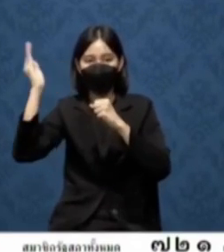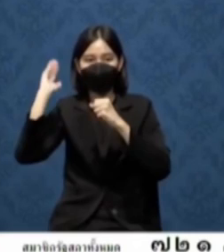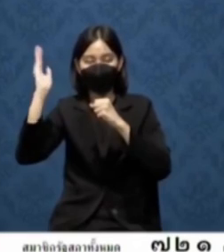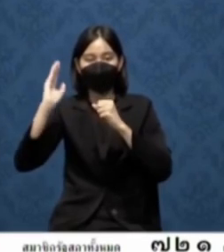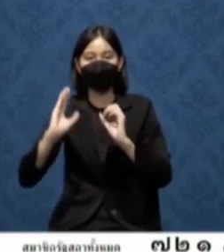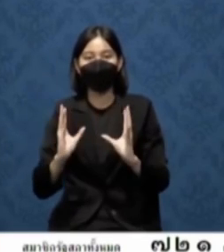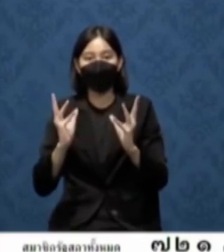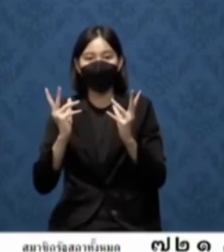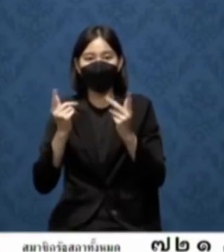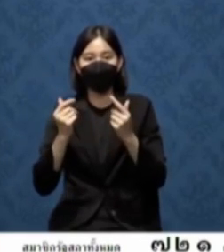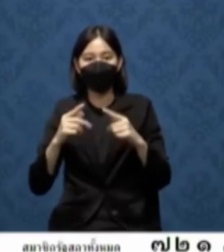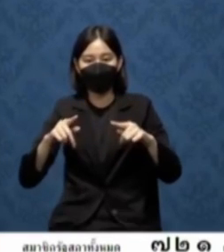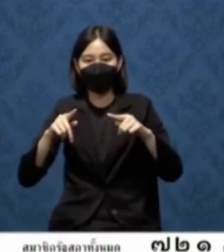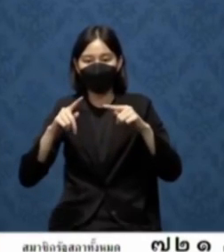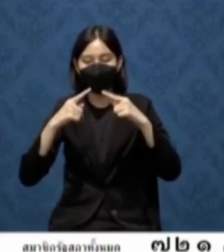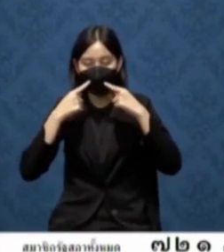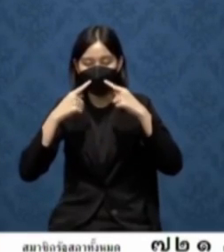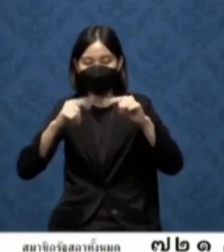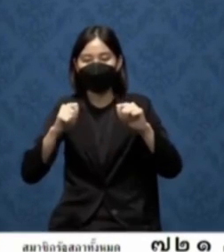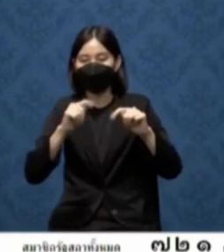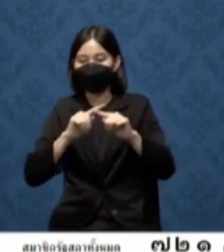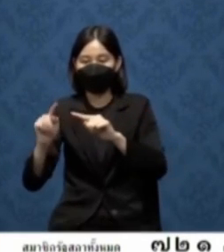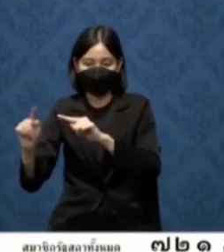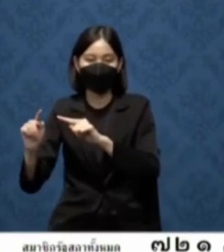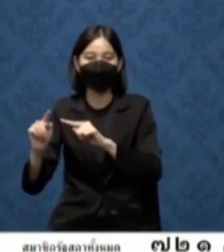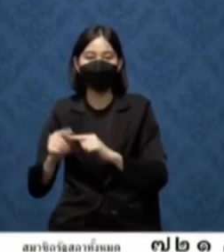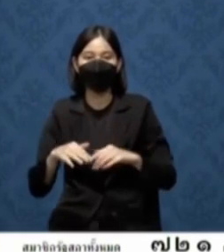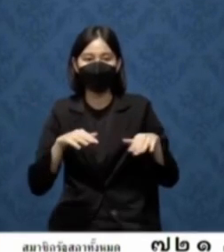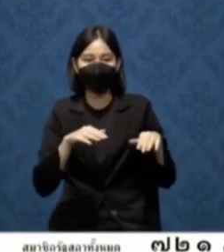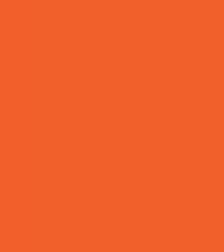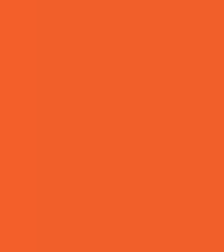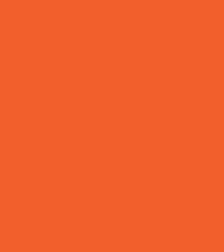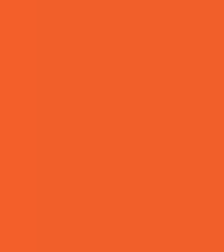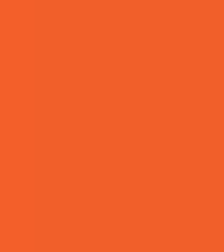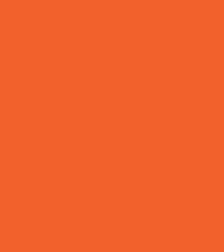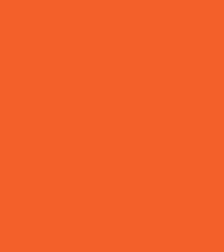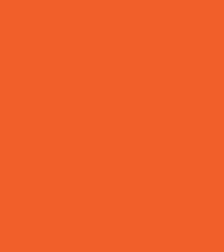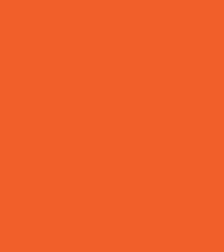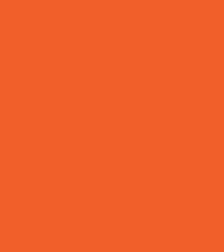งเท่านี้และพร้อมตอบทุกคำถามในช่วงเวลาที่เหลือต่อไปครับขอบคุณท่านประธานครับ